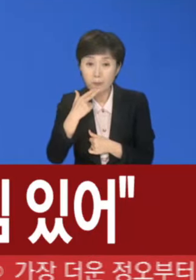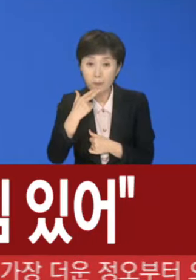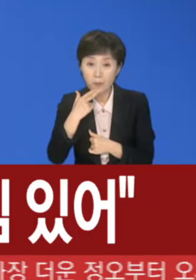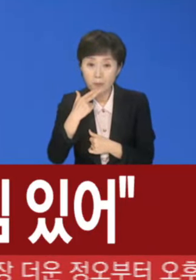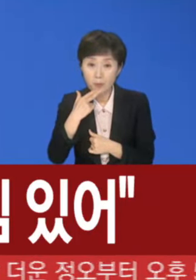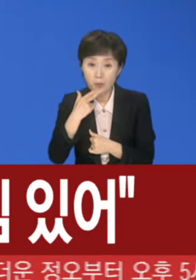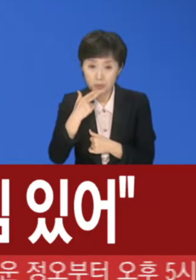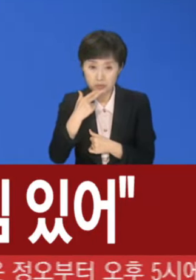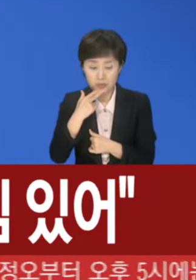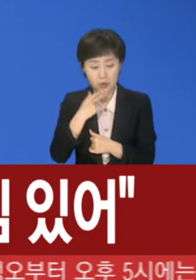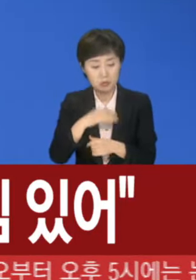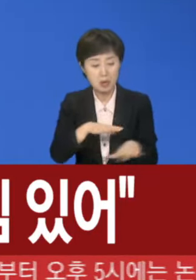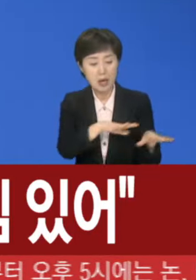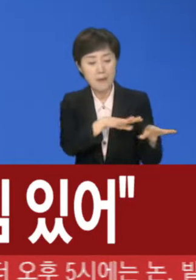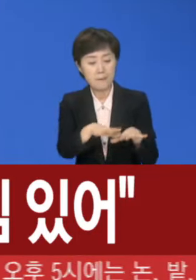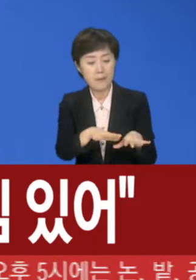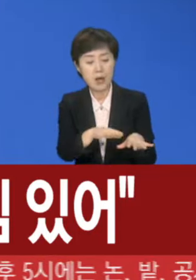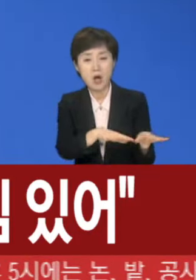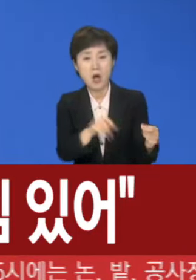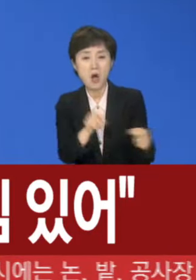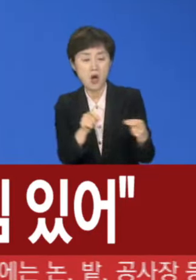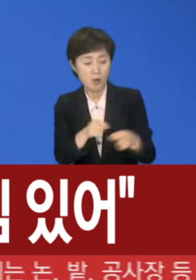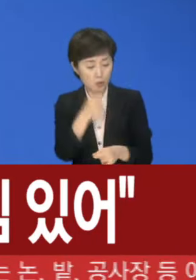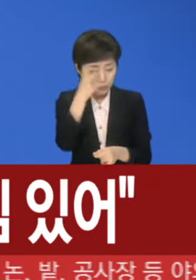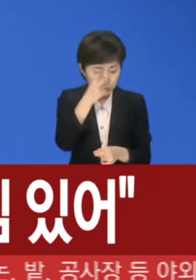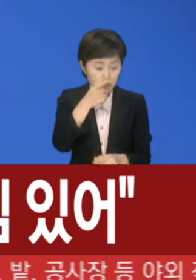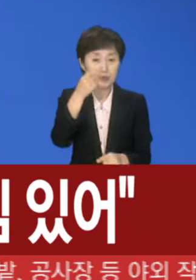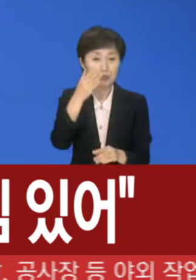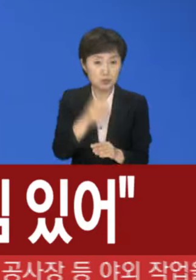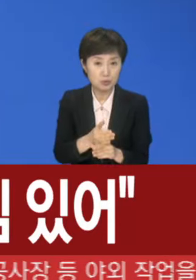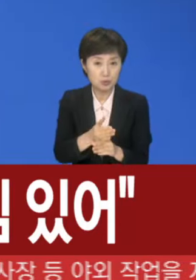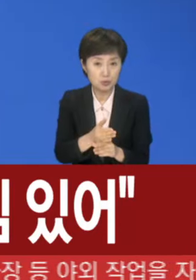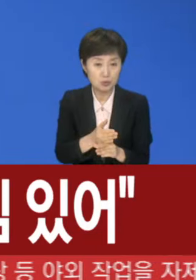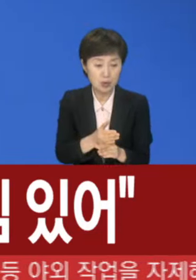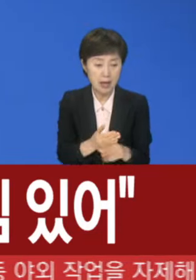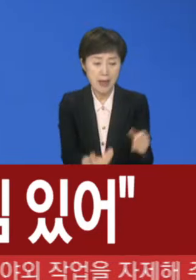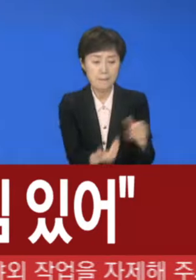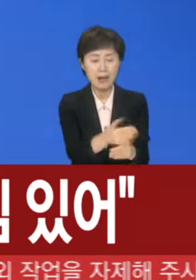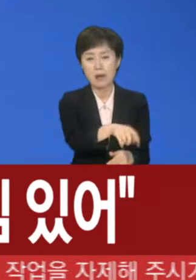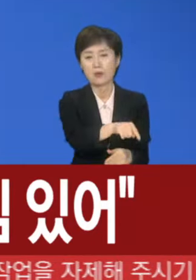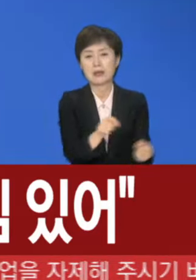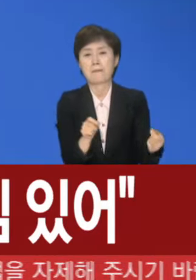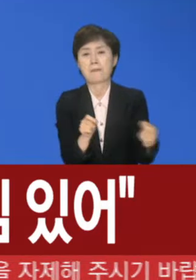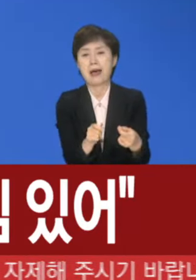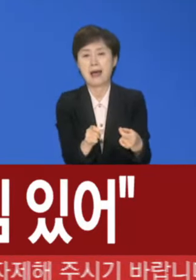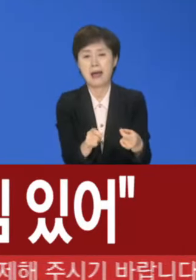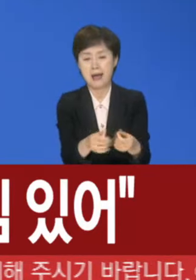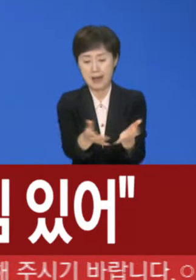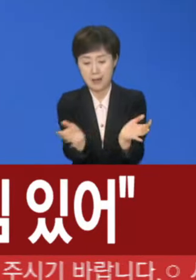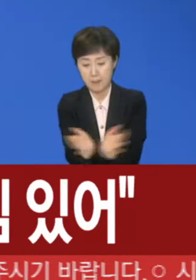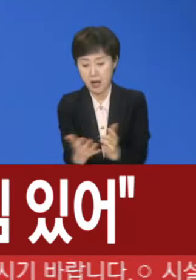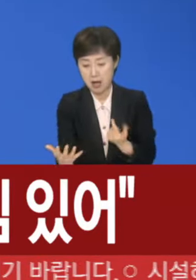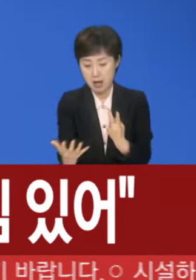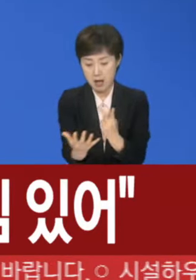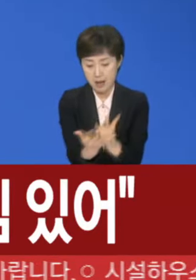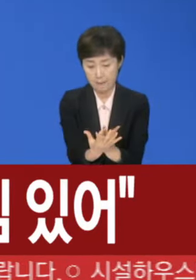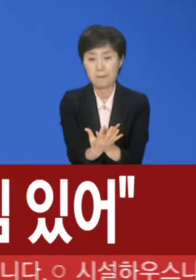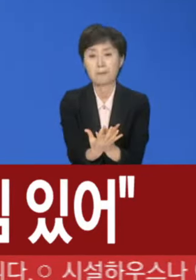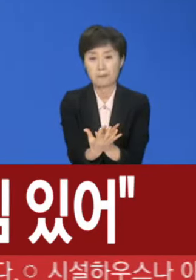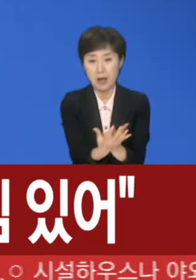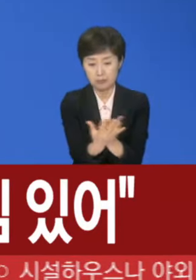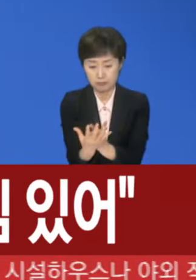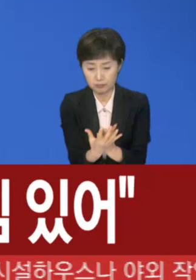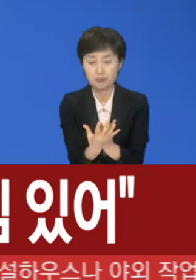둘이 함께 수변에서 실종자들을 수색하던 중 사고 현장 부근에서 피해자 소속 수색조와 합류했던 것으로